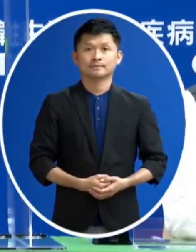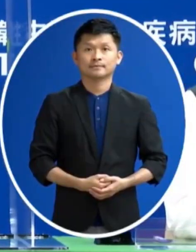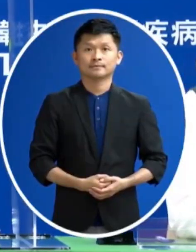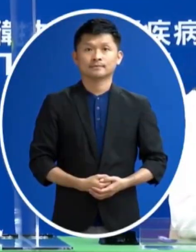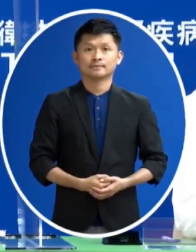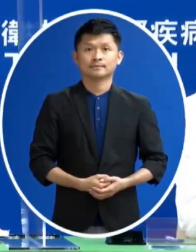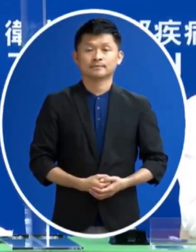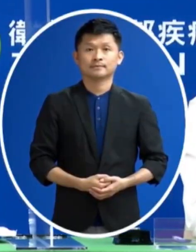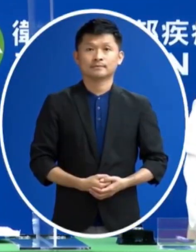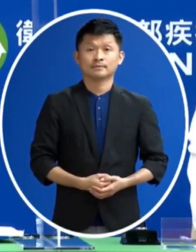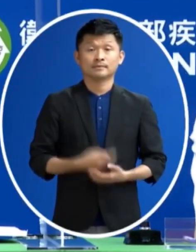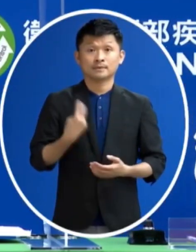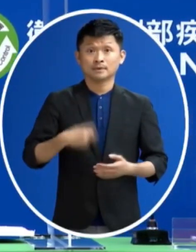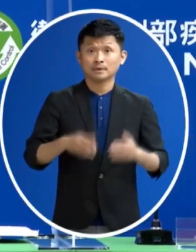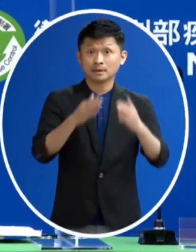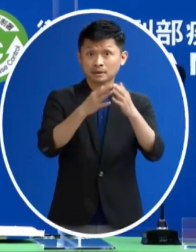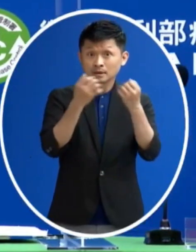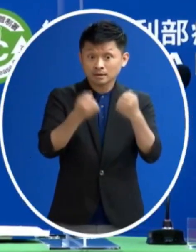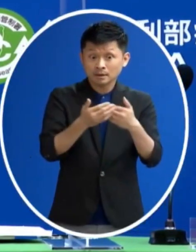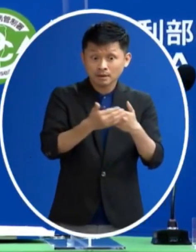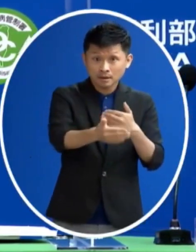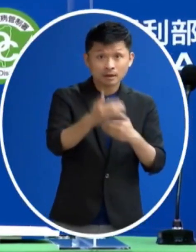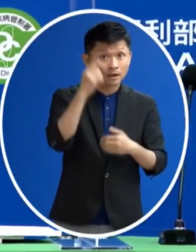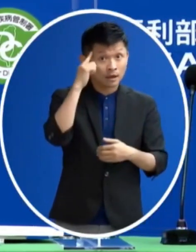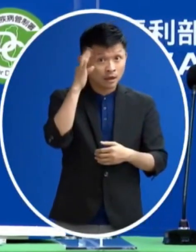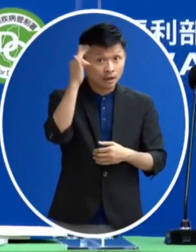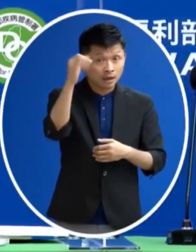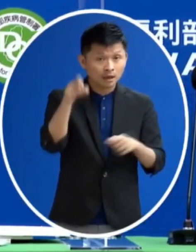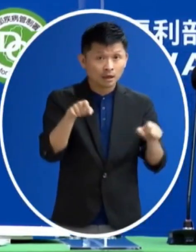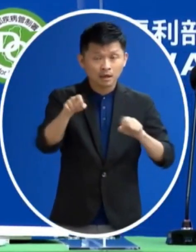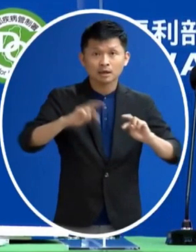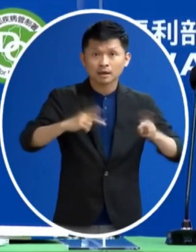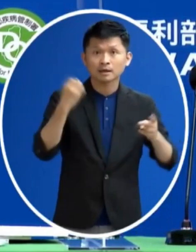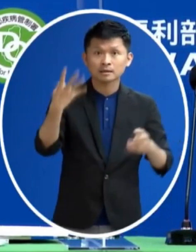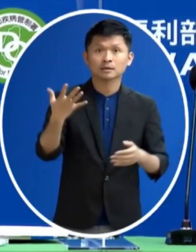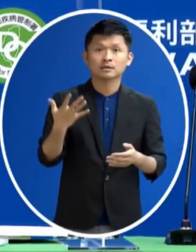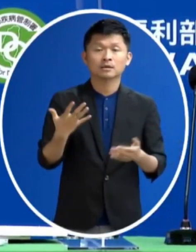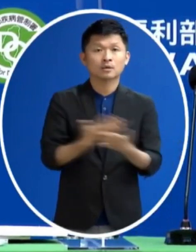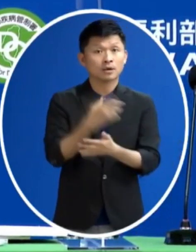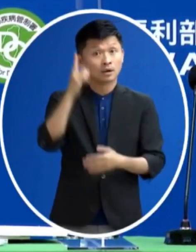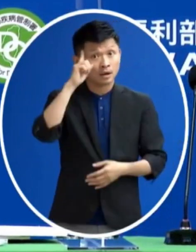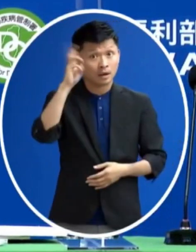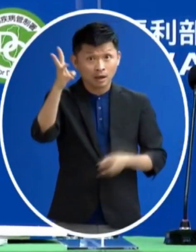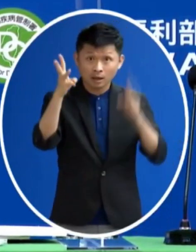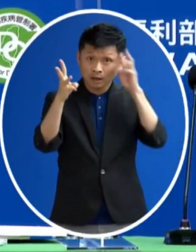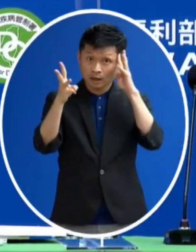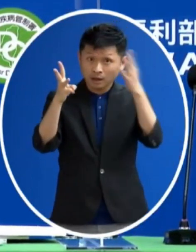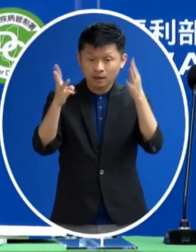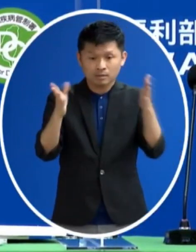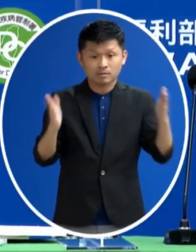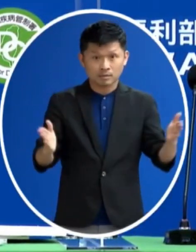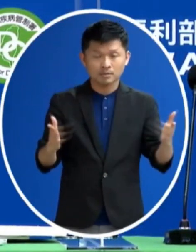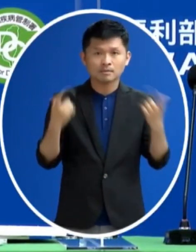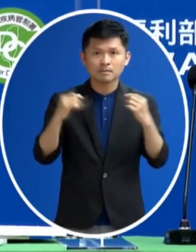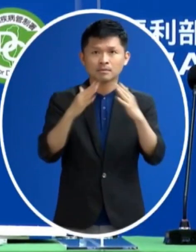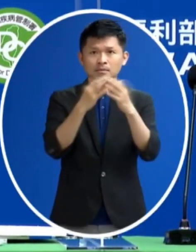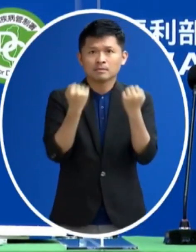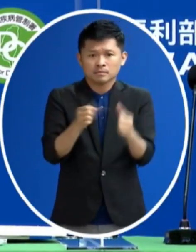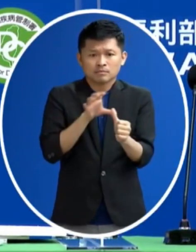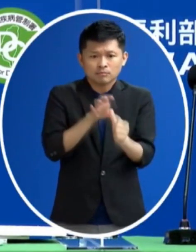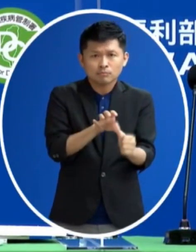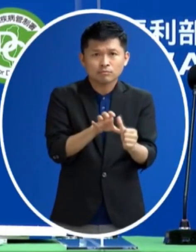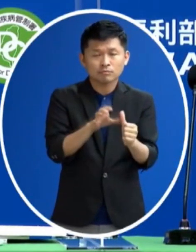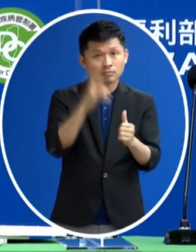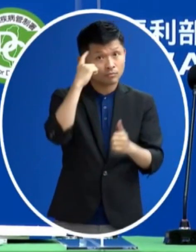因为我们的改了居格的一个制度哈，那是3+4，那原来是居家强制隔离